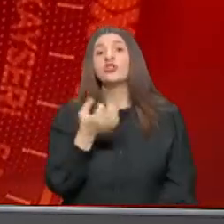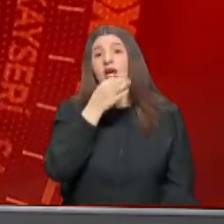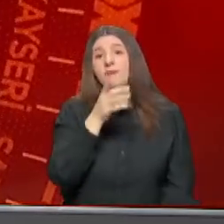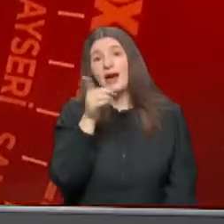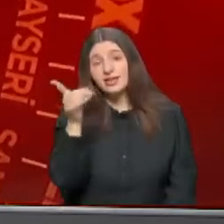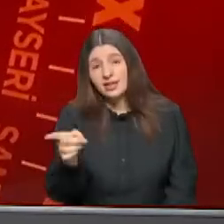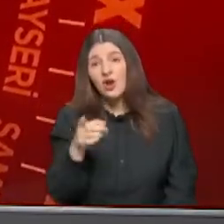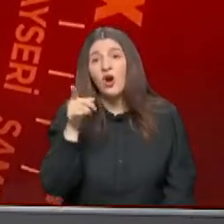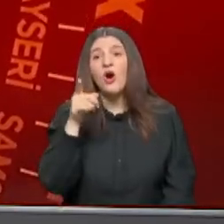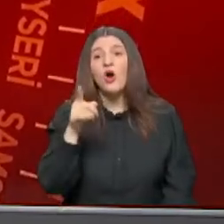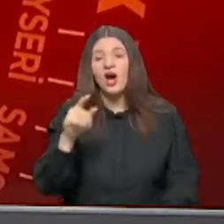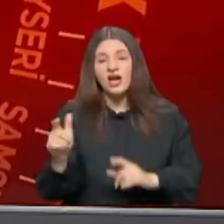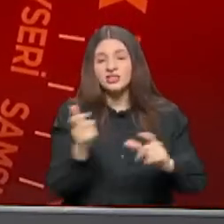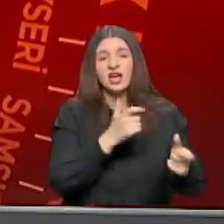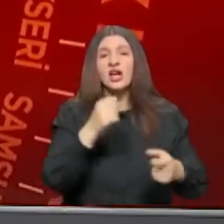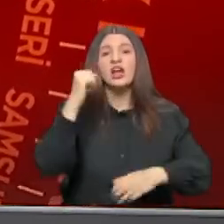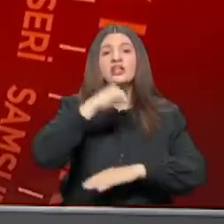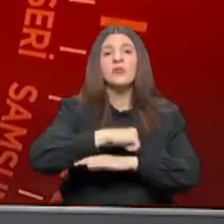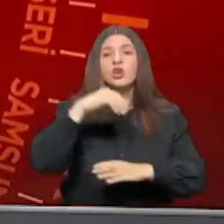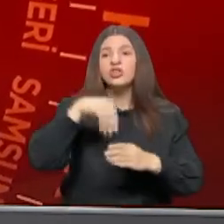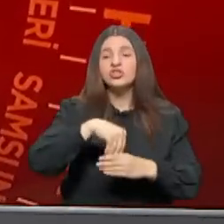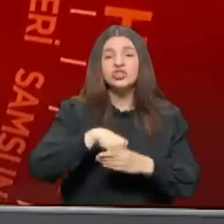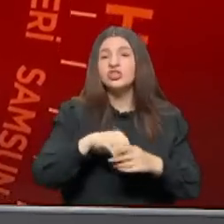haberdeki o nakliyeci kamyonda